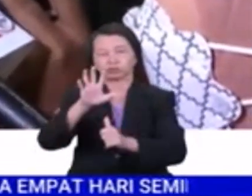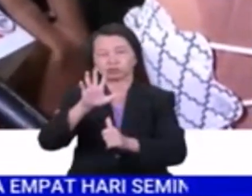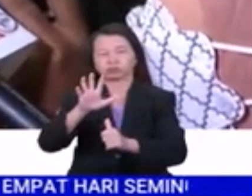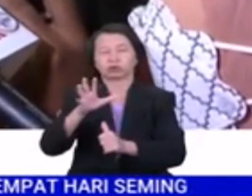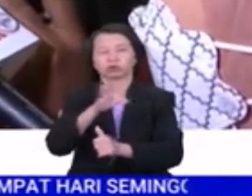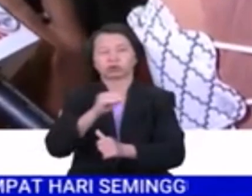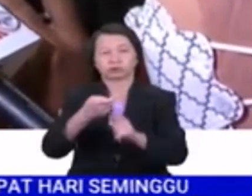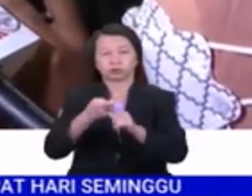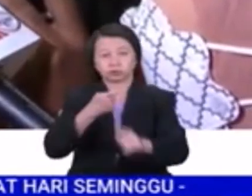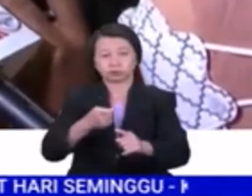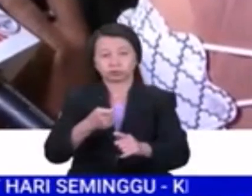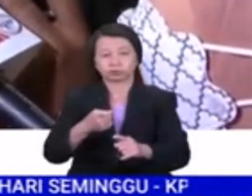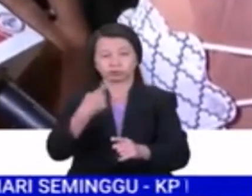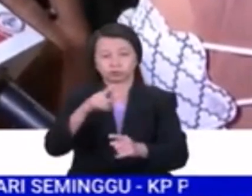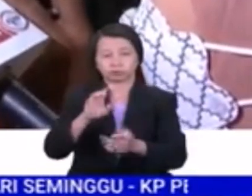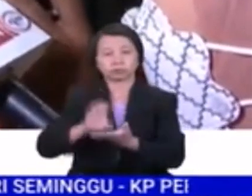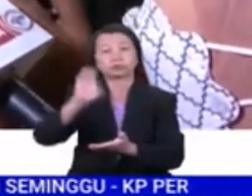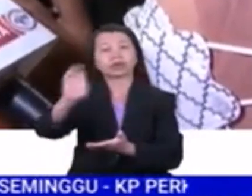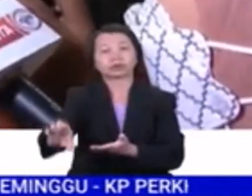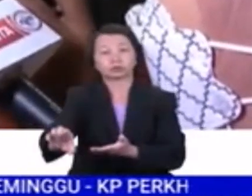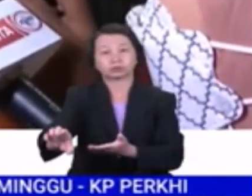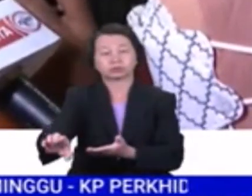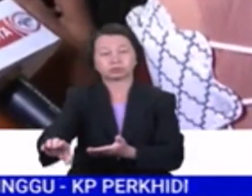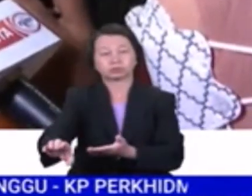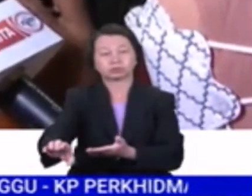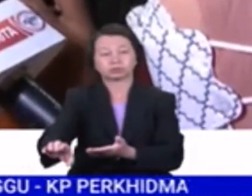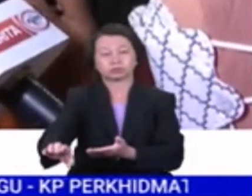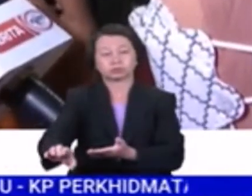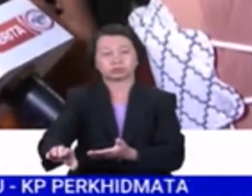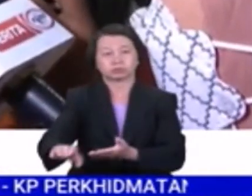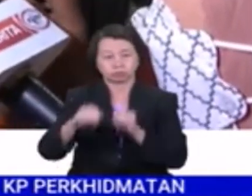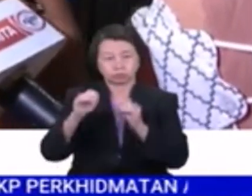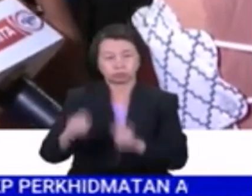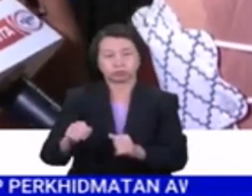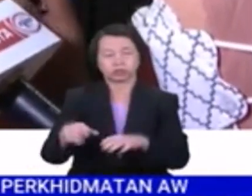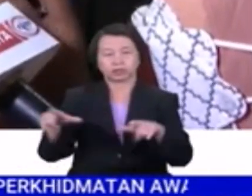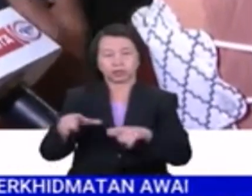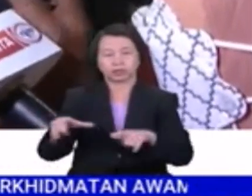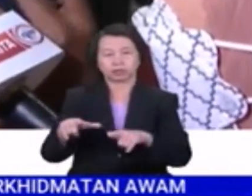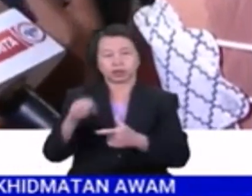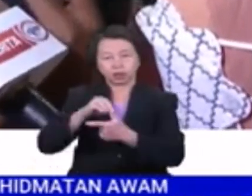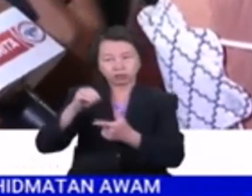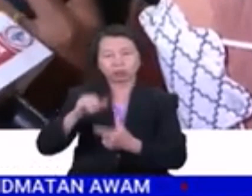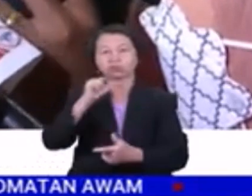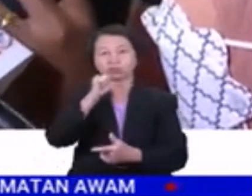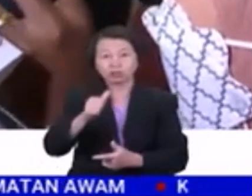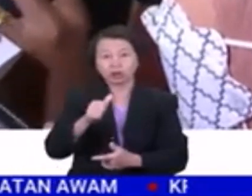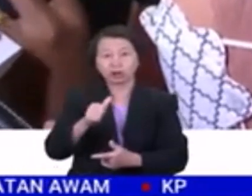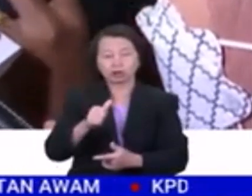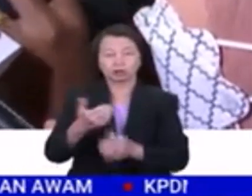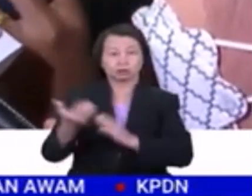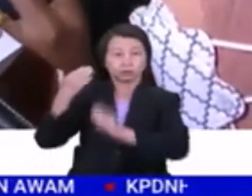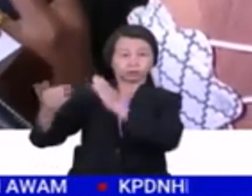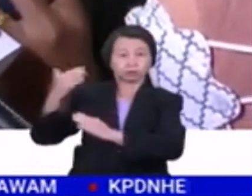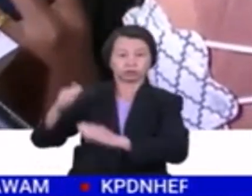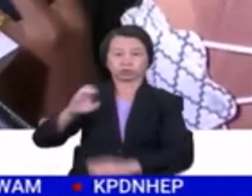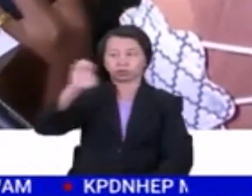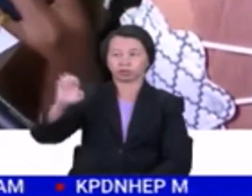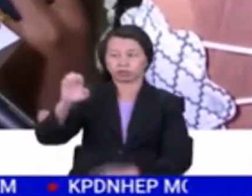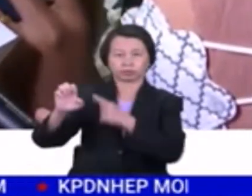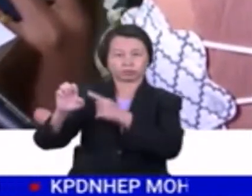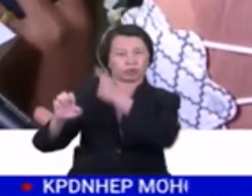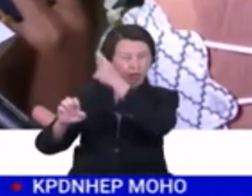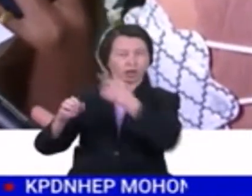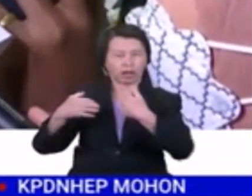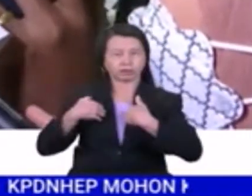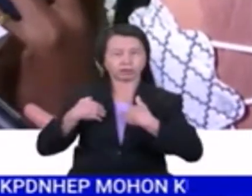segi return of investment, pelaburan dia. Ya, boleh dilaksanakan atau tidak. Ya, dulu di Eropah pun ada